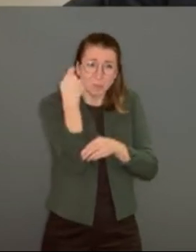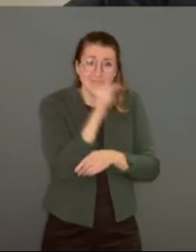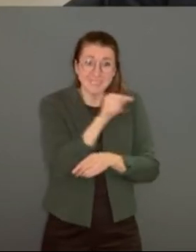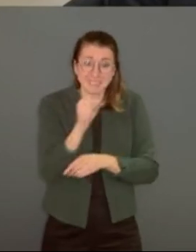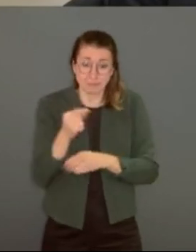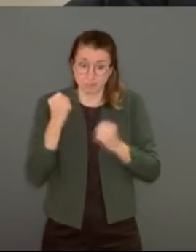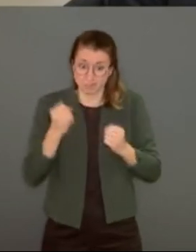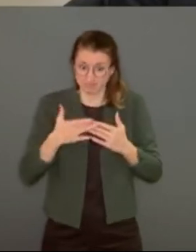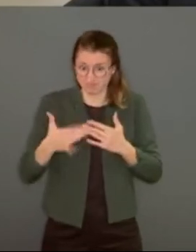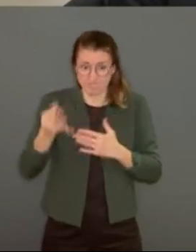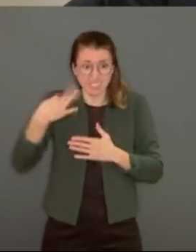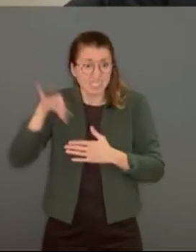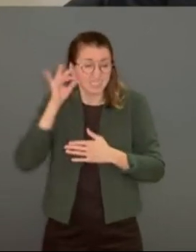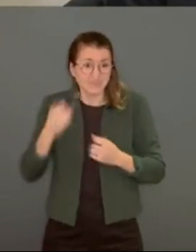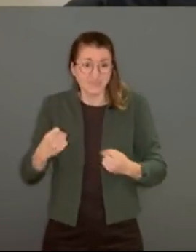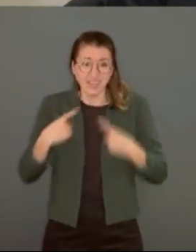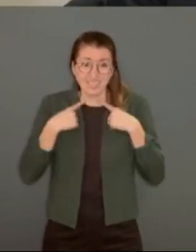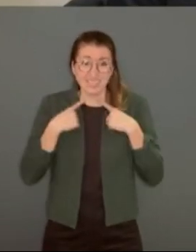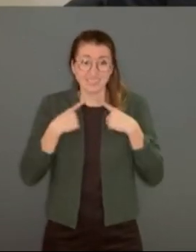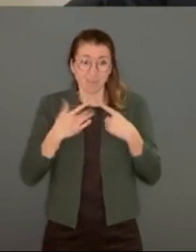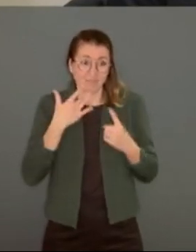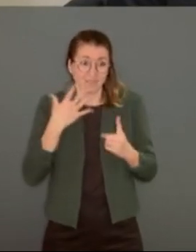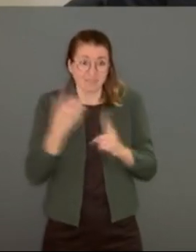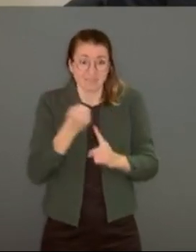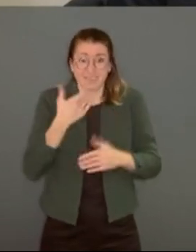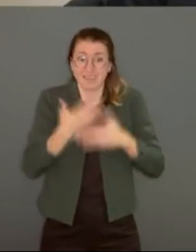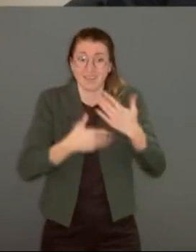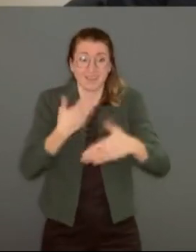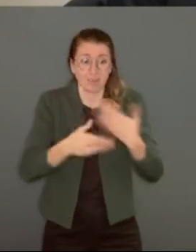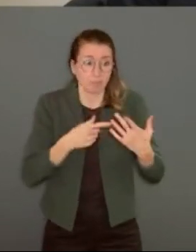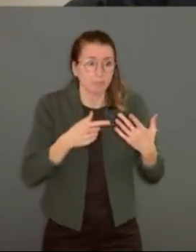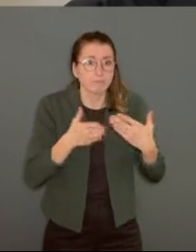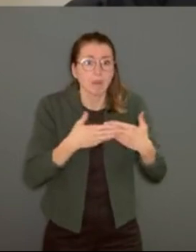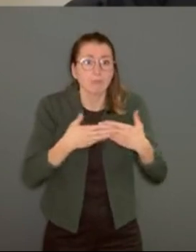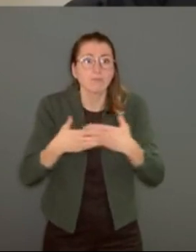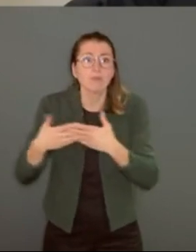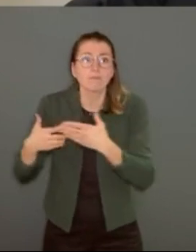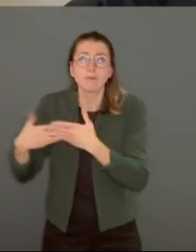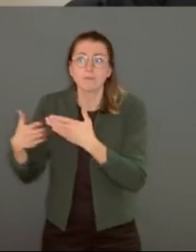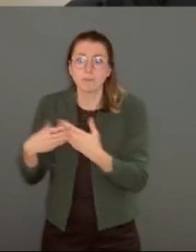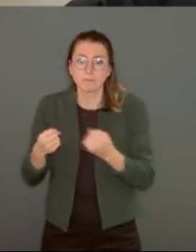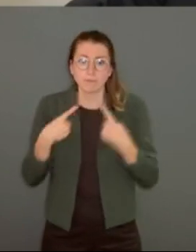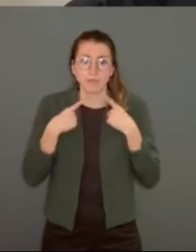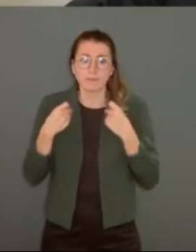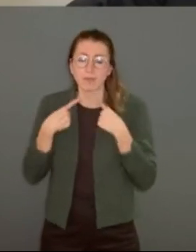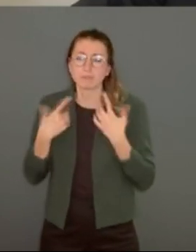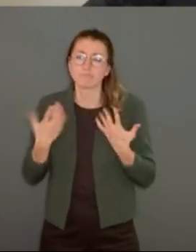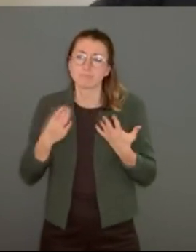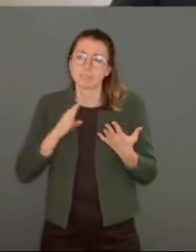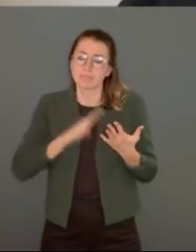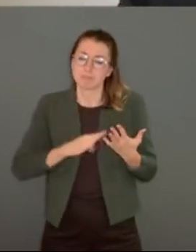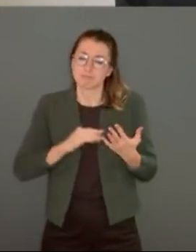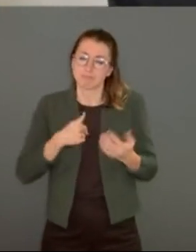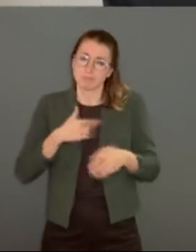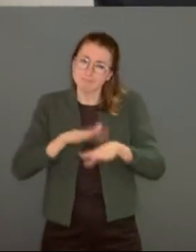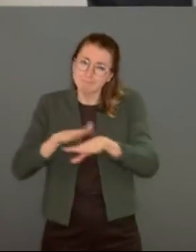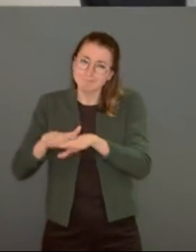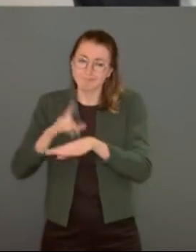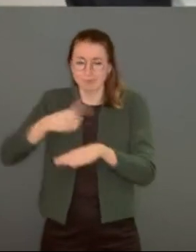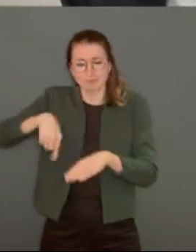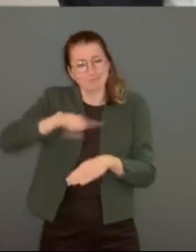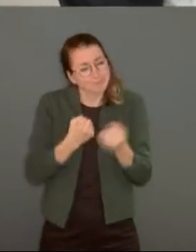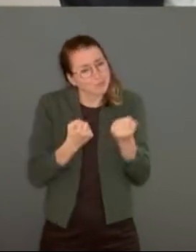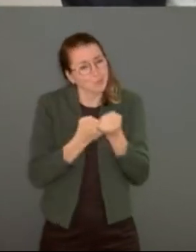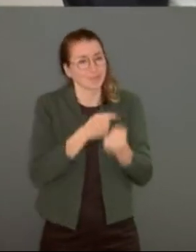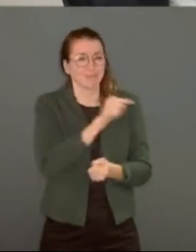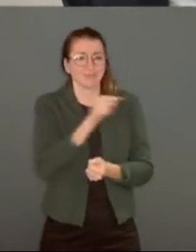un désert économique et social. Et donc, voilà, c'était le simple message que je voulais faire passer. N'oublions pas tous ceux qui